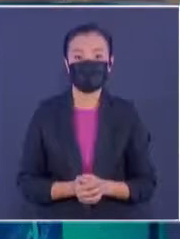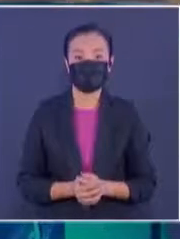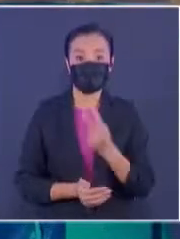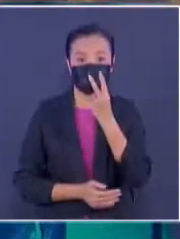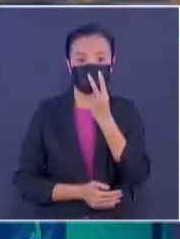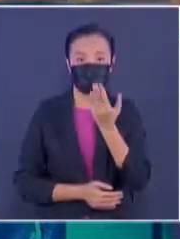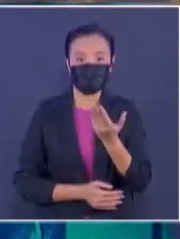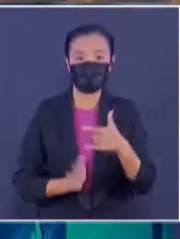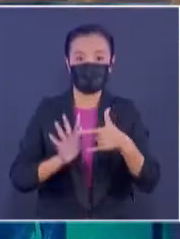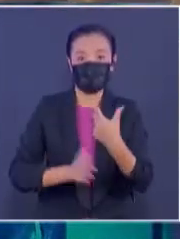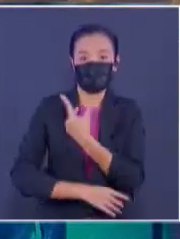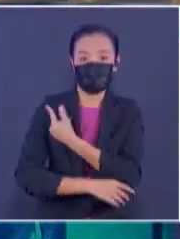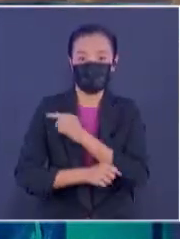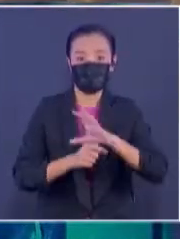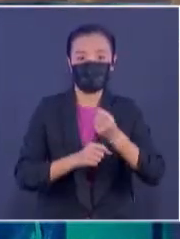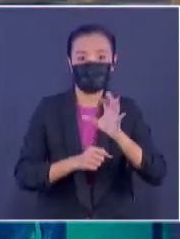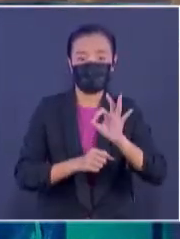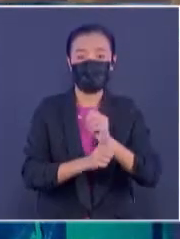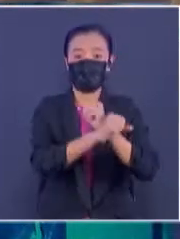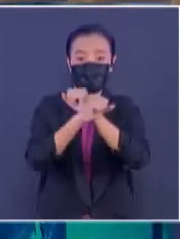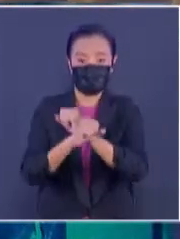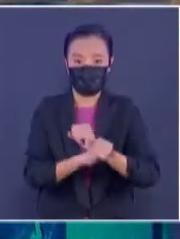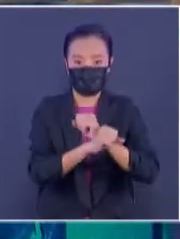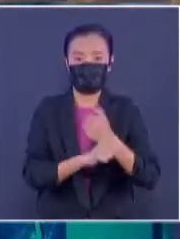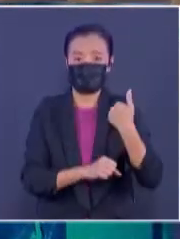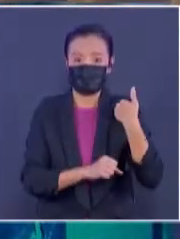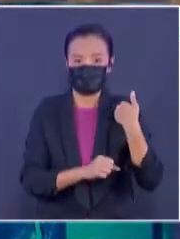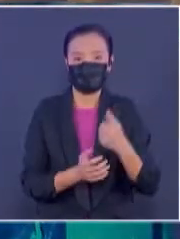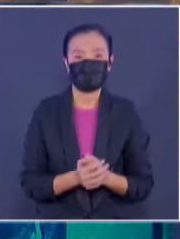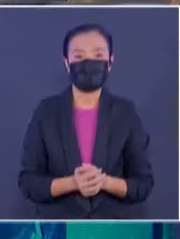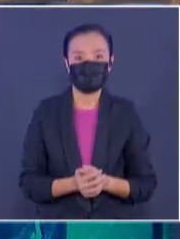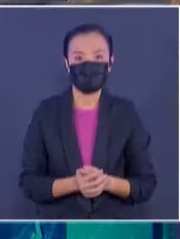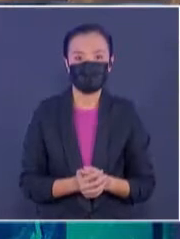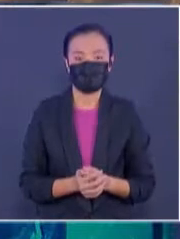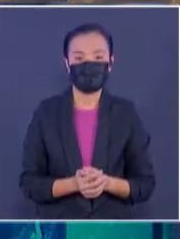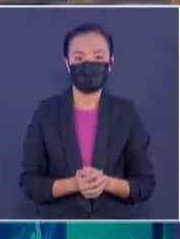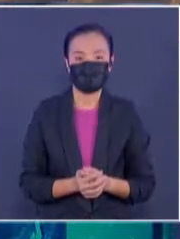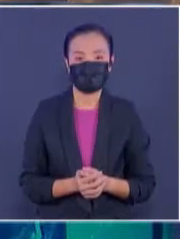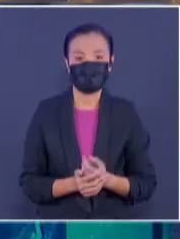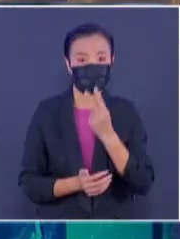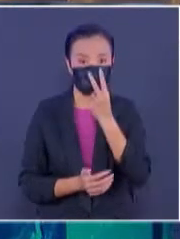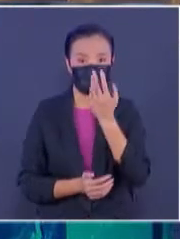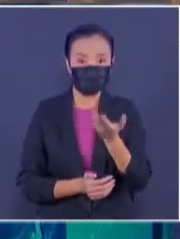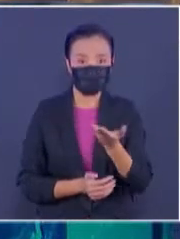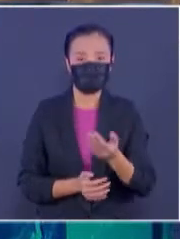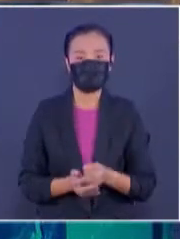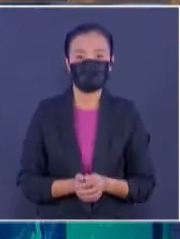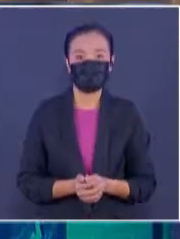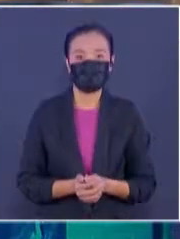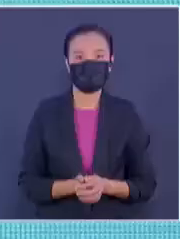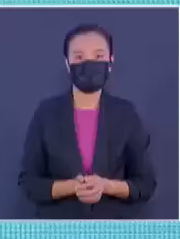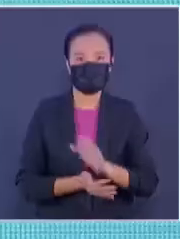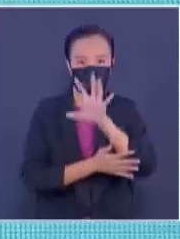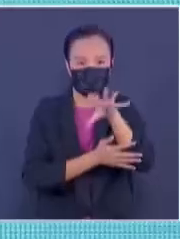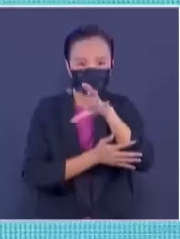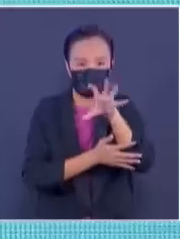ไปดูเรื่องของวัคซีนกันหน่อยก็มีความเคลื่อนไหวเกี่ยวกับวัคซีนเนี่ยอยู่หลายประเด็นนะครับแต่ว่าเดี๋ยวจะพาไปดูประเด็นนี้ฮะเรื่องของการหล